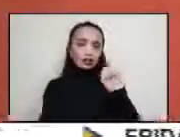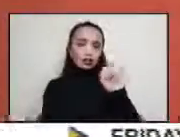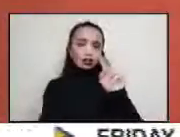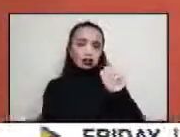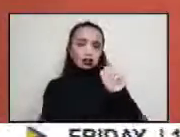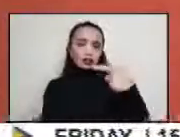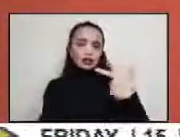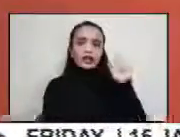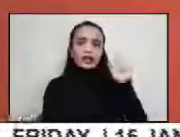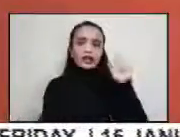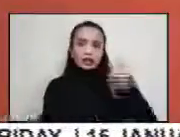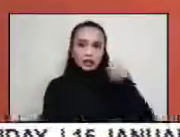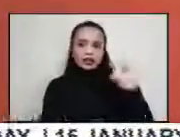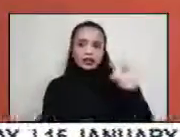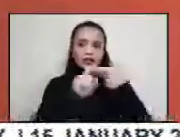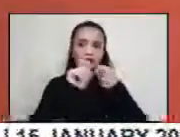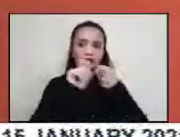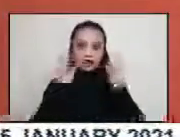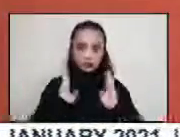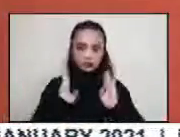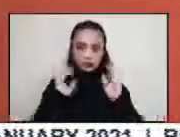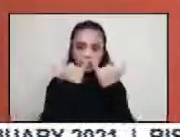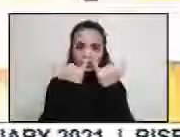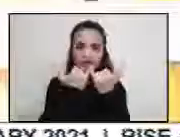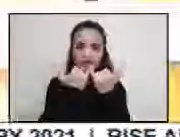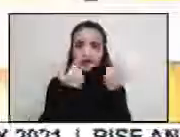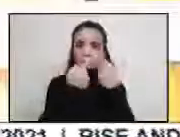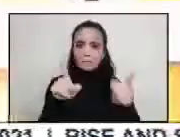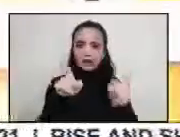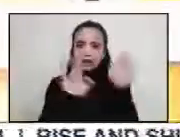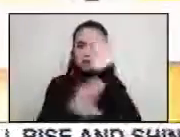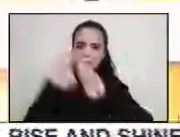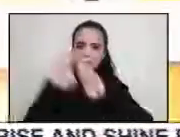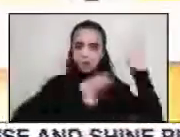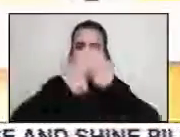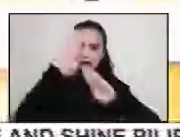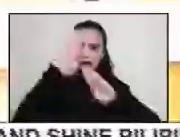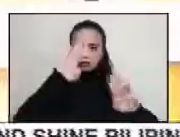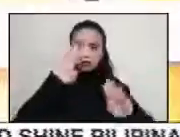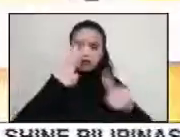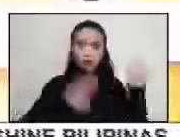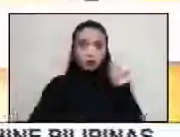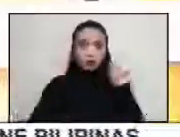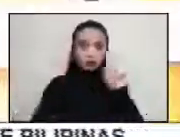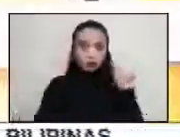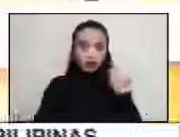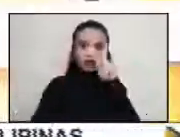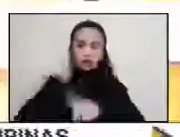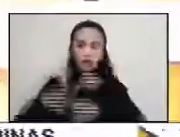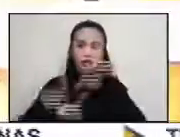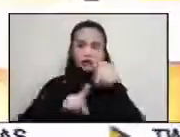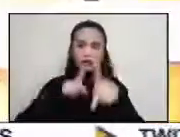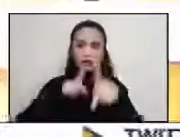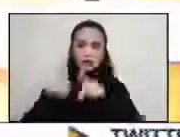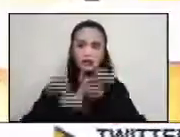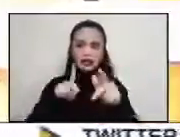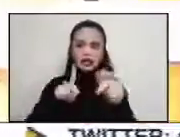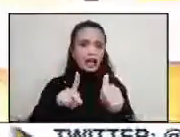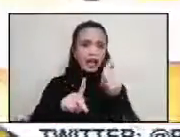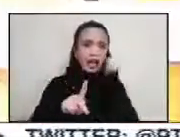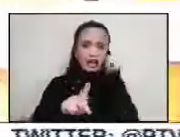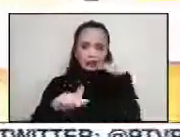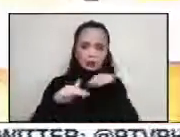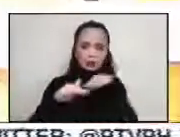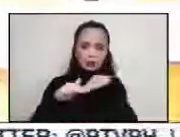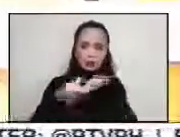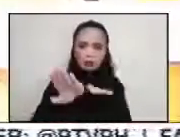girlfriend, doon sila nakatira sa Kamuning. Malapit lang yan dito, yung Kamuning. Huwag naman tayo mag-discriminate sa mga taga-Kamuning. Naka-isolate na po. Basta mag-ingat lang